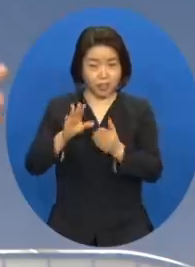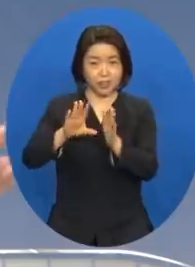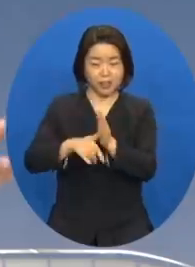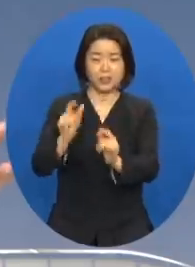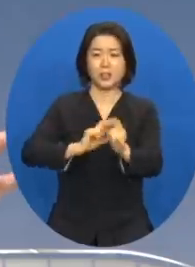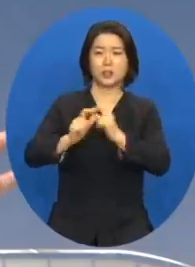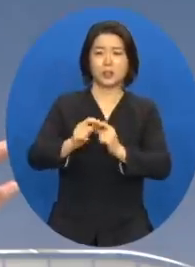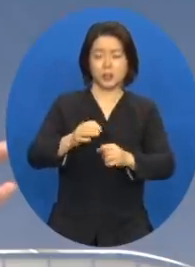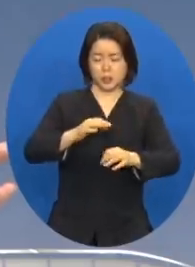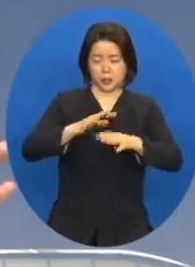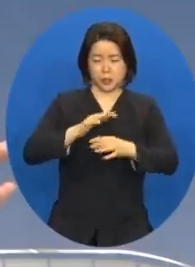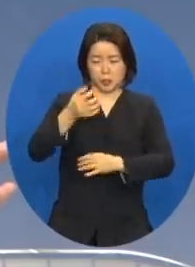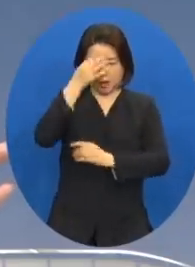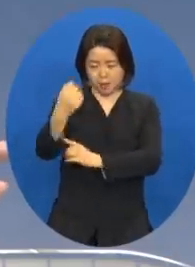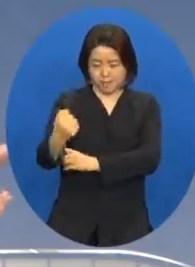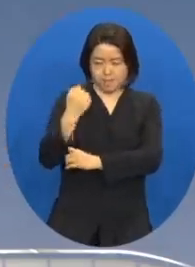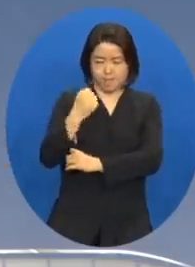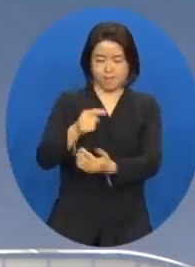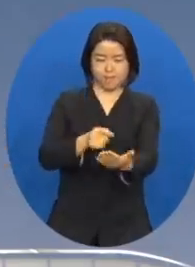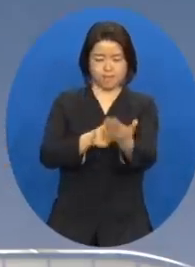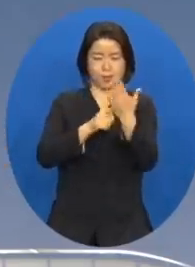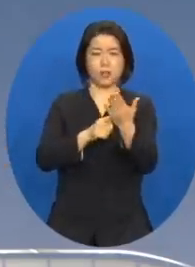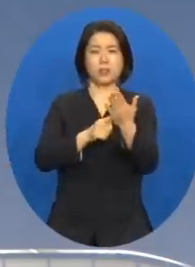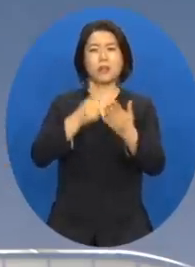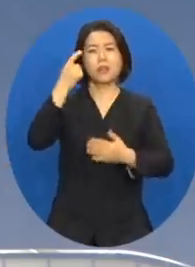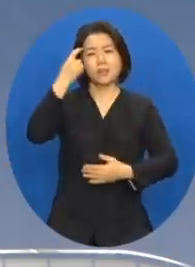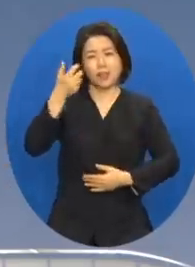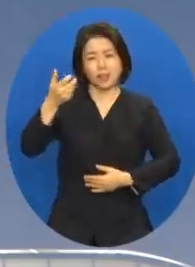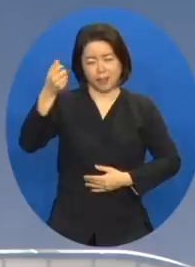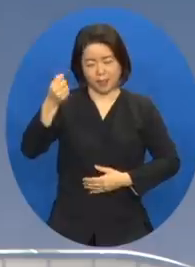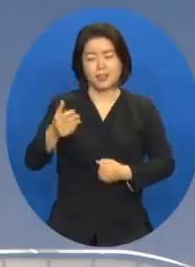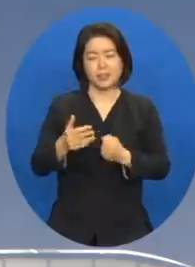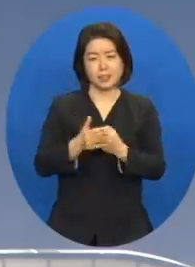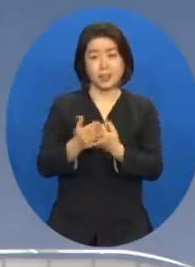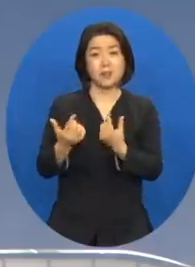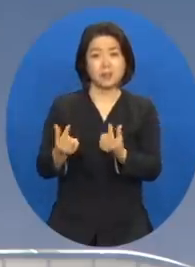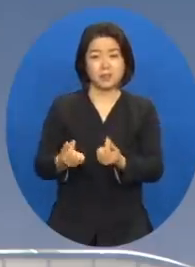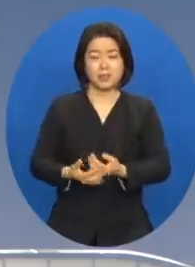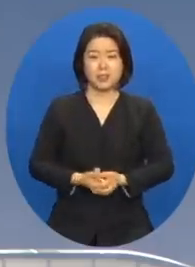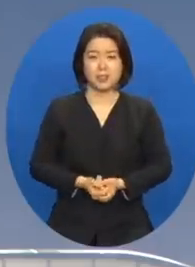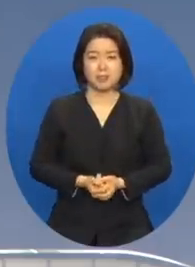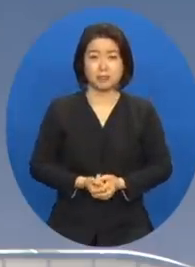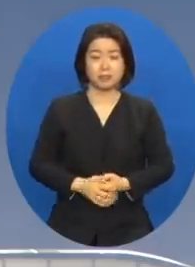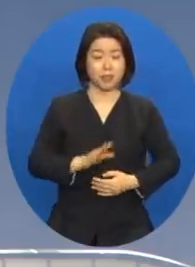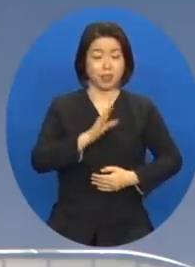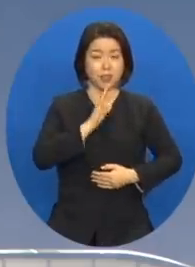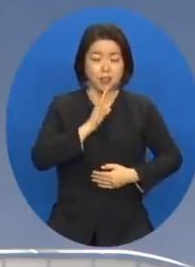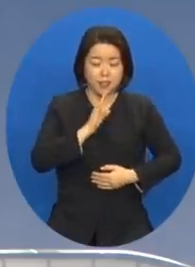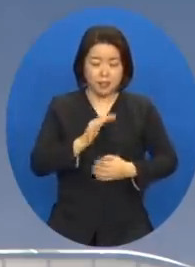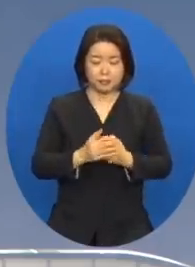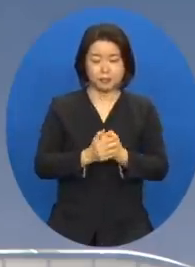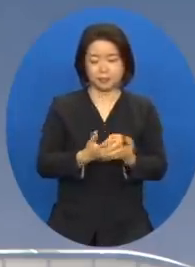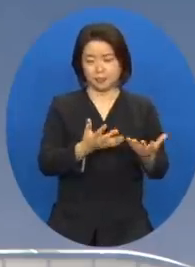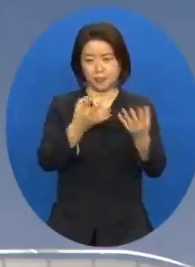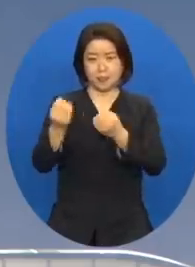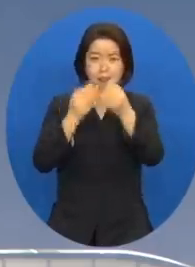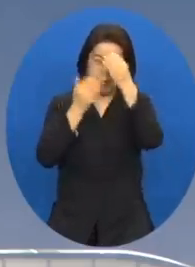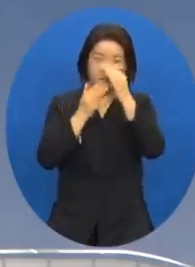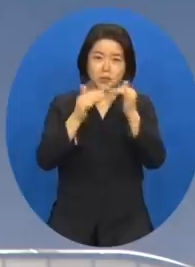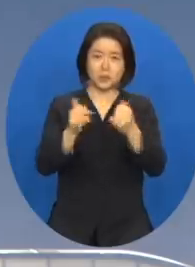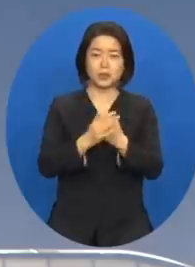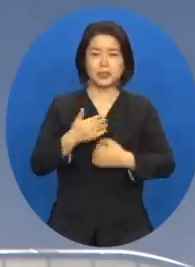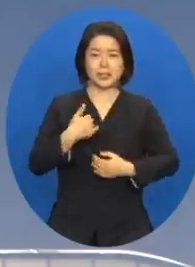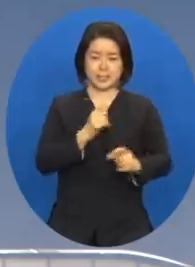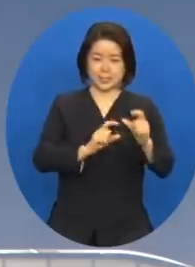놀라운 능력이 나타나게 될 것이라 그런 생각을 했었기 때문에 그렇습니다. 실제로 많은 성도들이 내가 좀